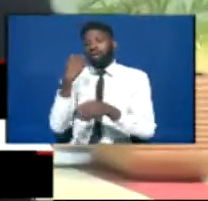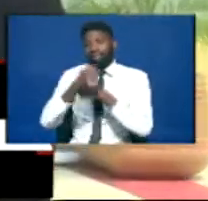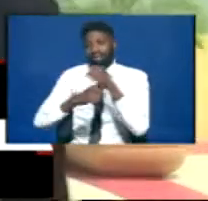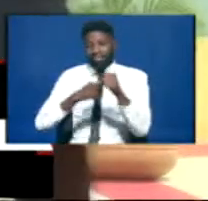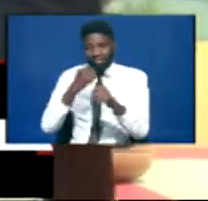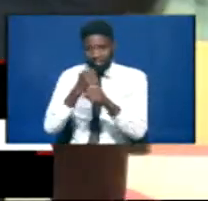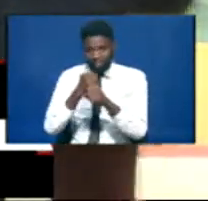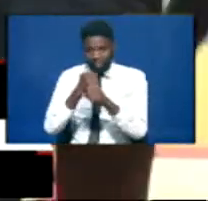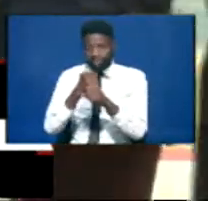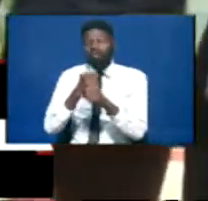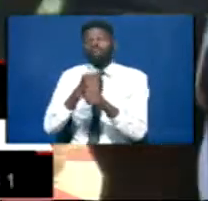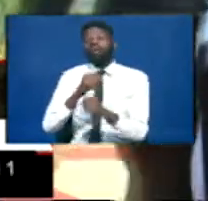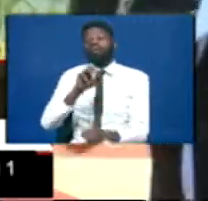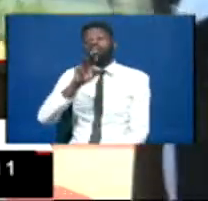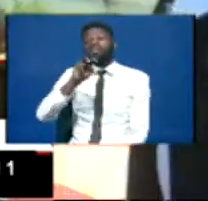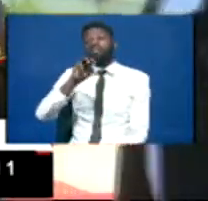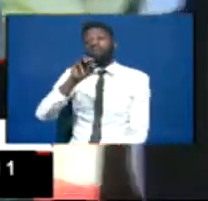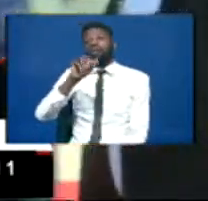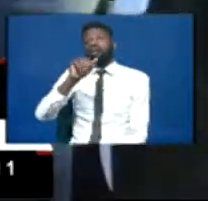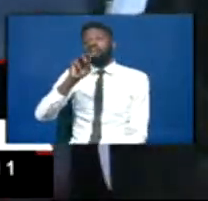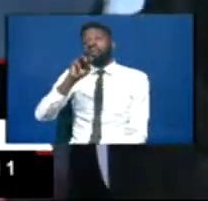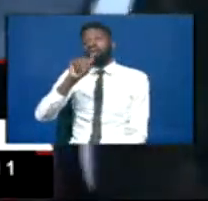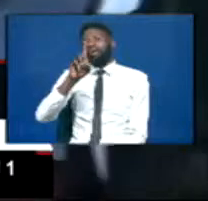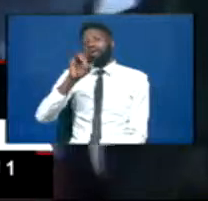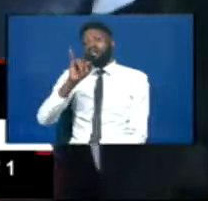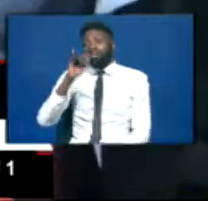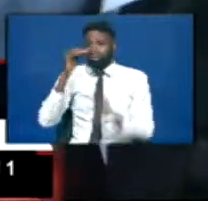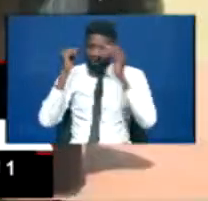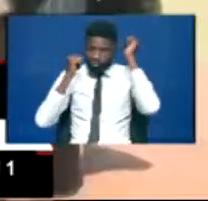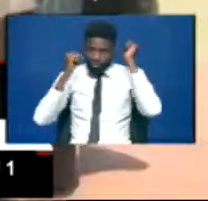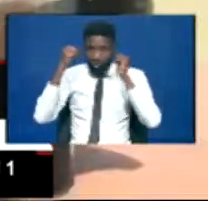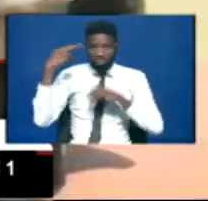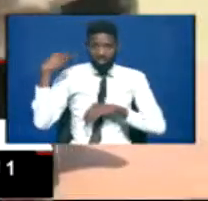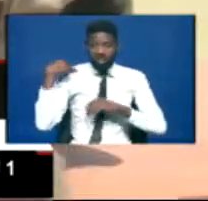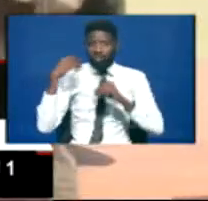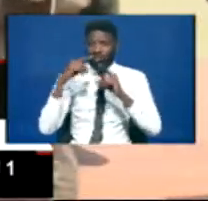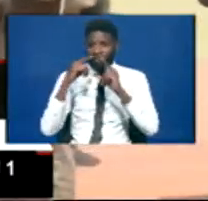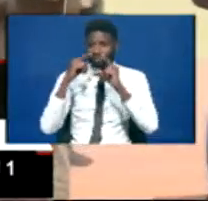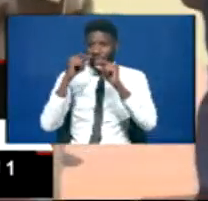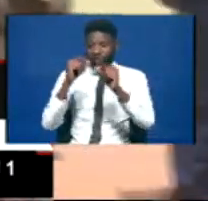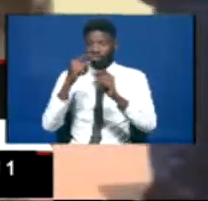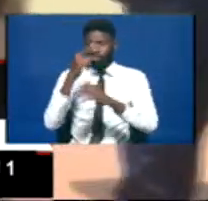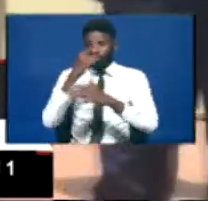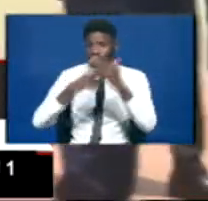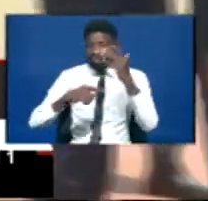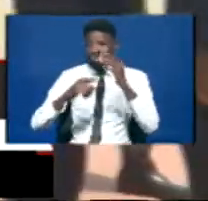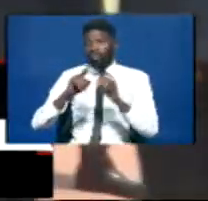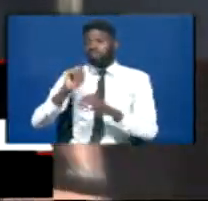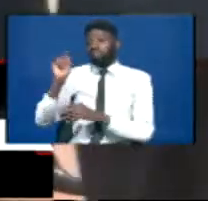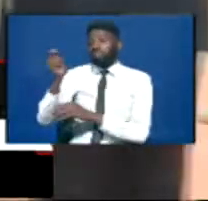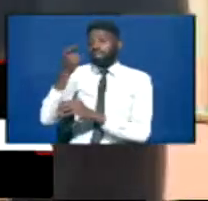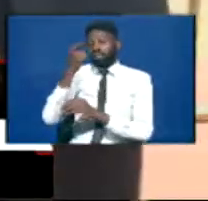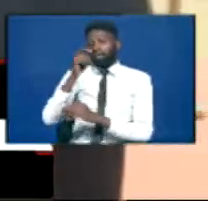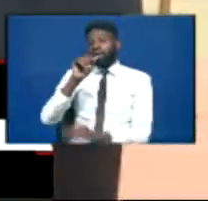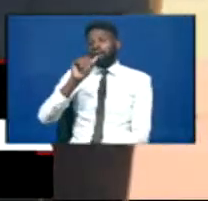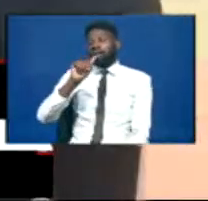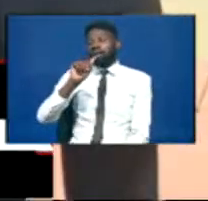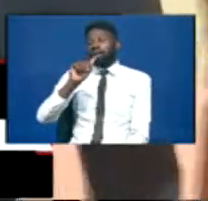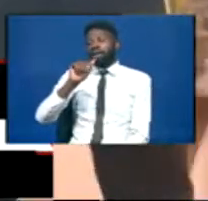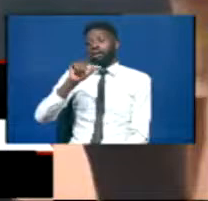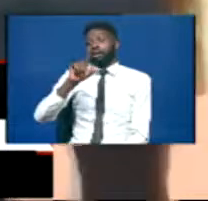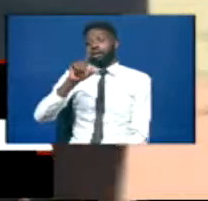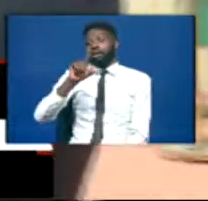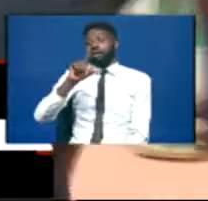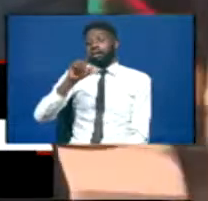Mamadi Domboya alitangaza kwamba vikosi vyake vimemkamata Rais Alpha Conde na kuvunja serikali na taasisi za